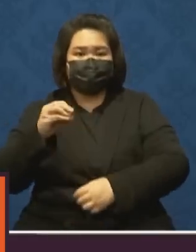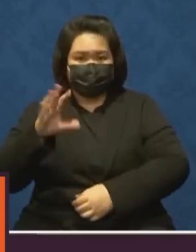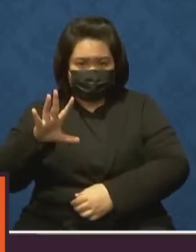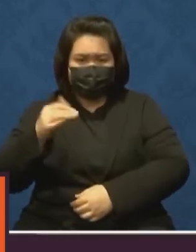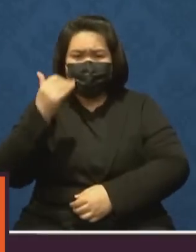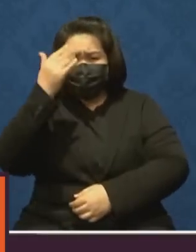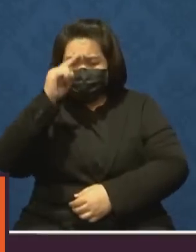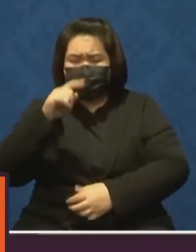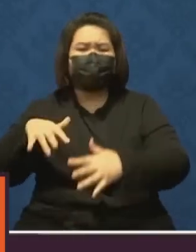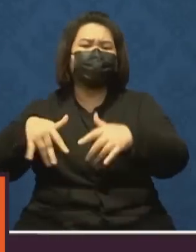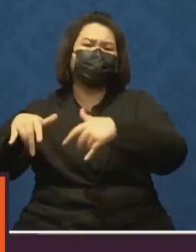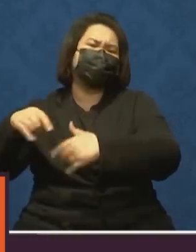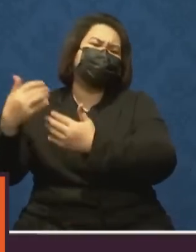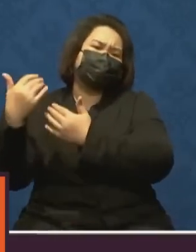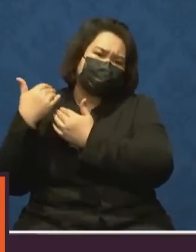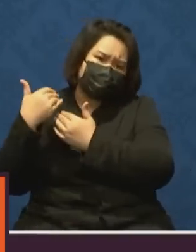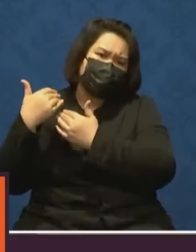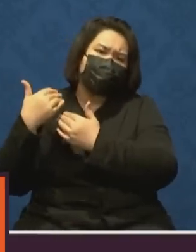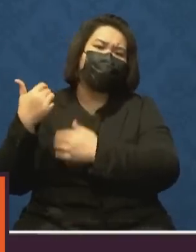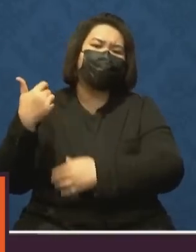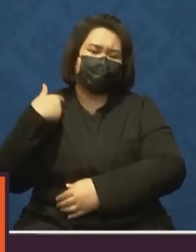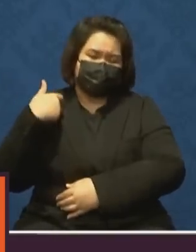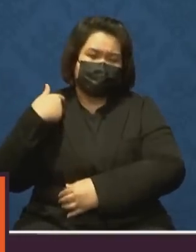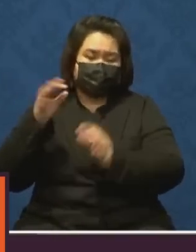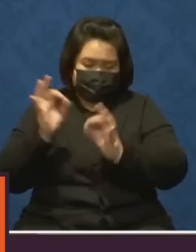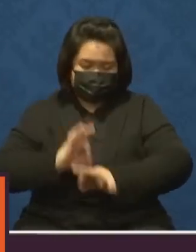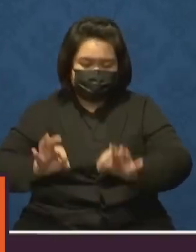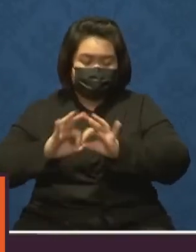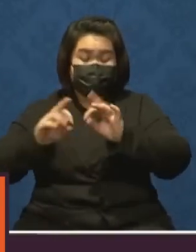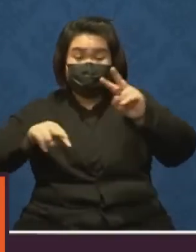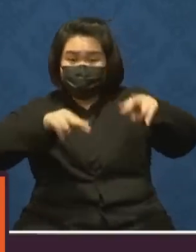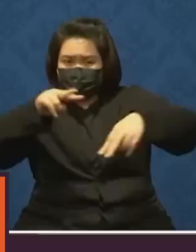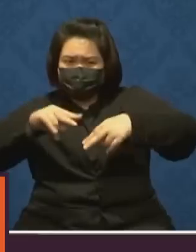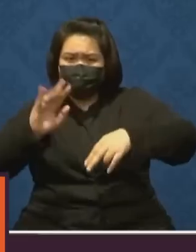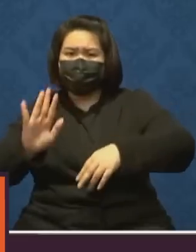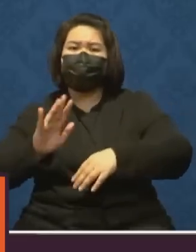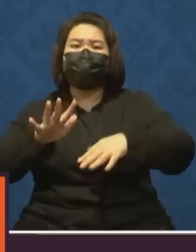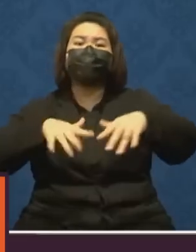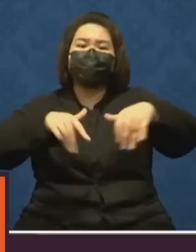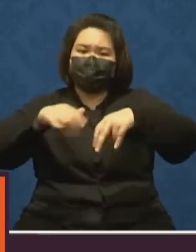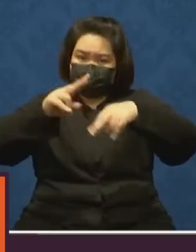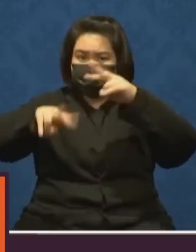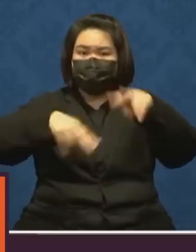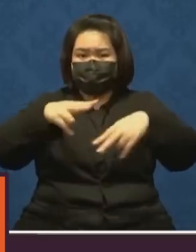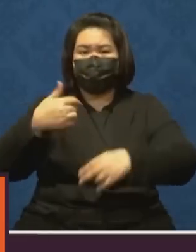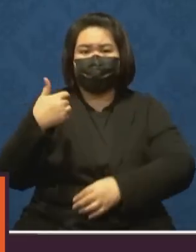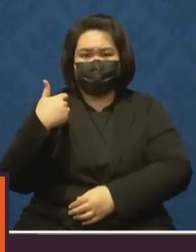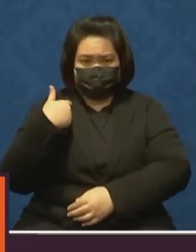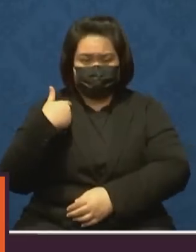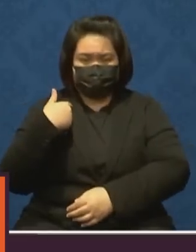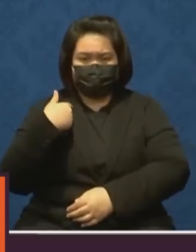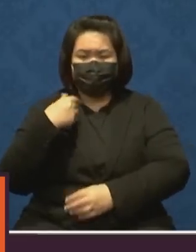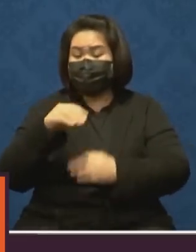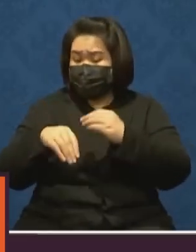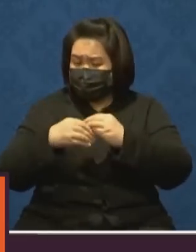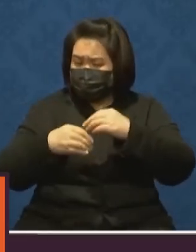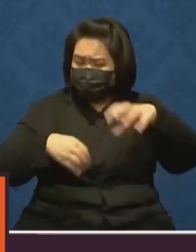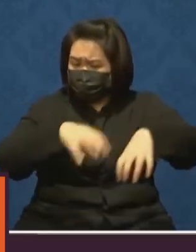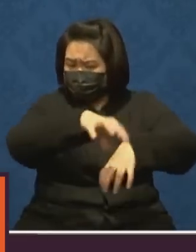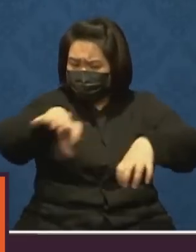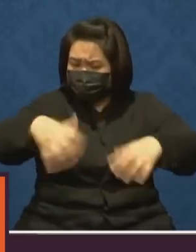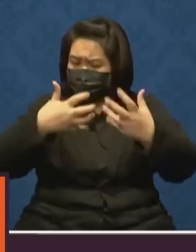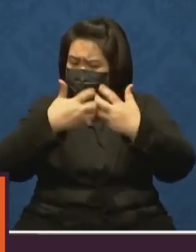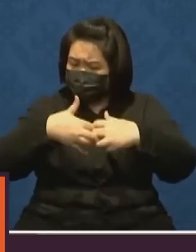กเป็ที่ประชาชนครับให้ปชชนเข้าไปตวสอบครัวามจะมีขบวนการที่จะไปเพิ่มโไฟาหอไม่จำเปหรอไม